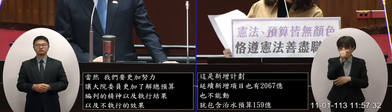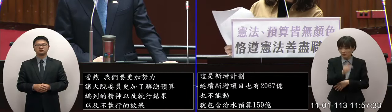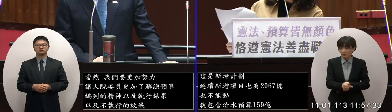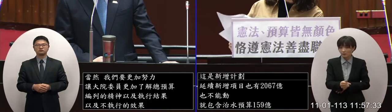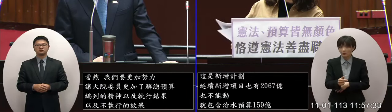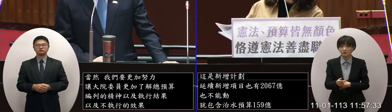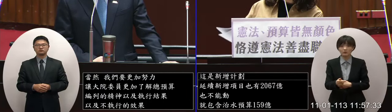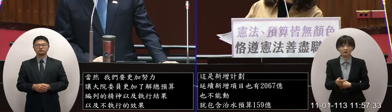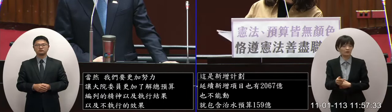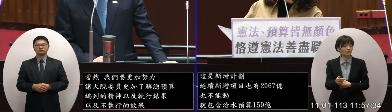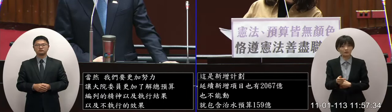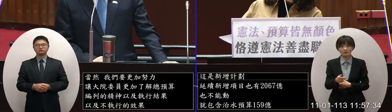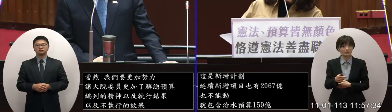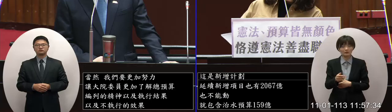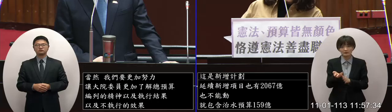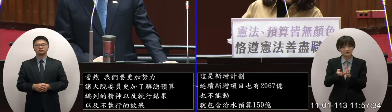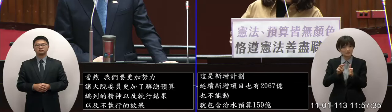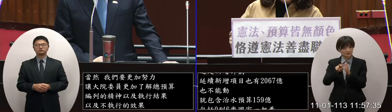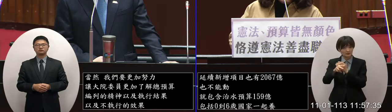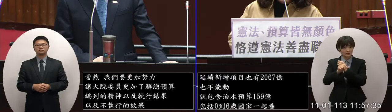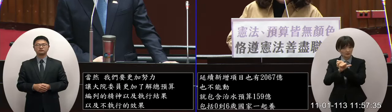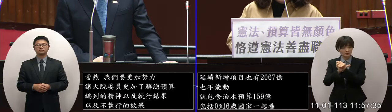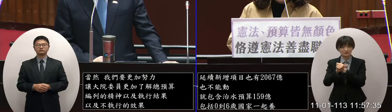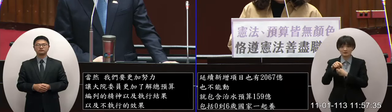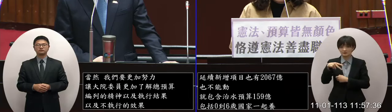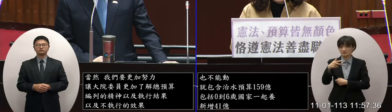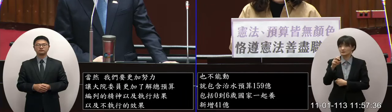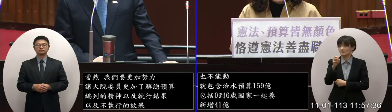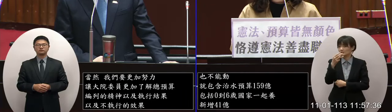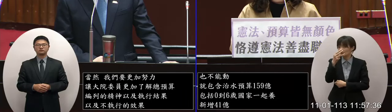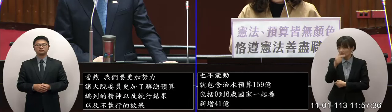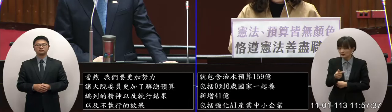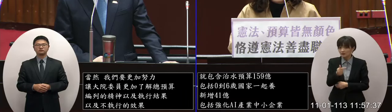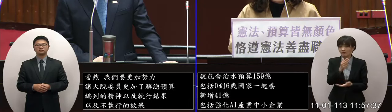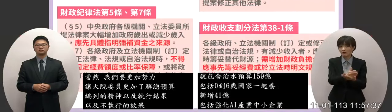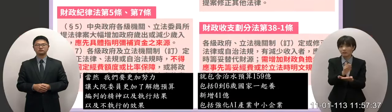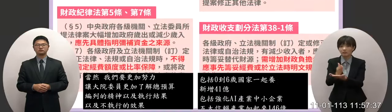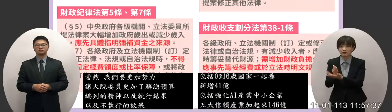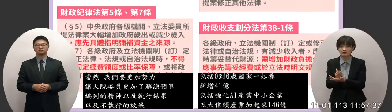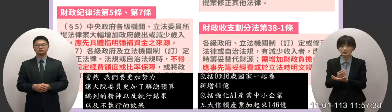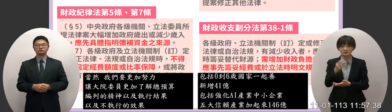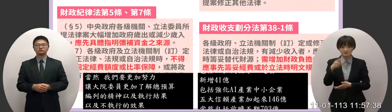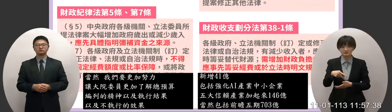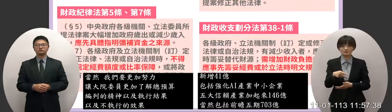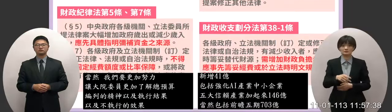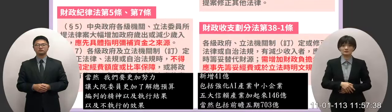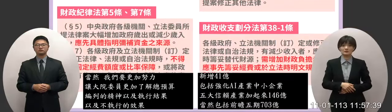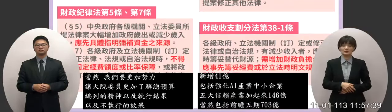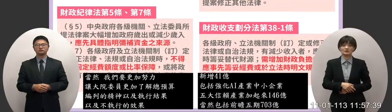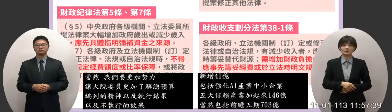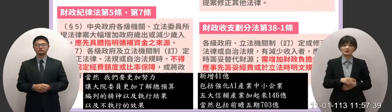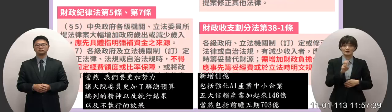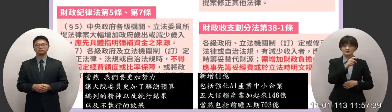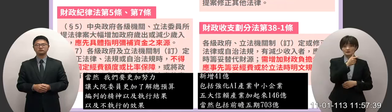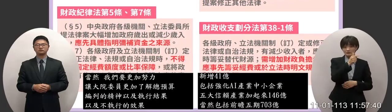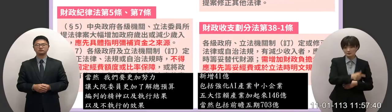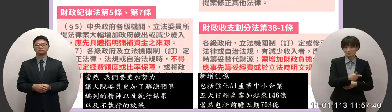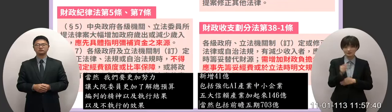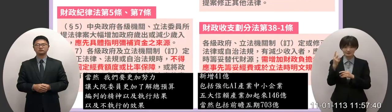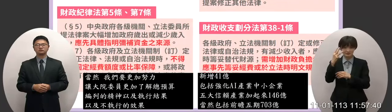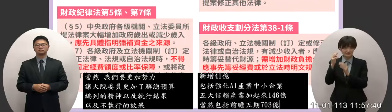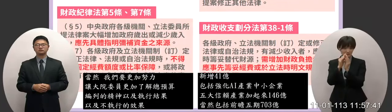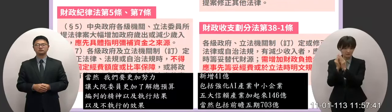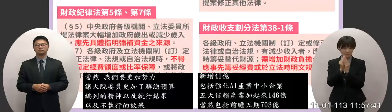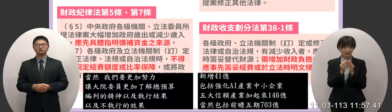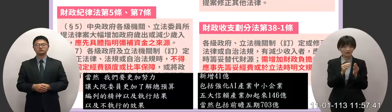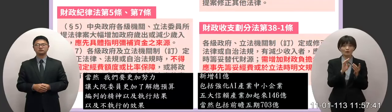703亿。换言之，下一页，26亿的进法补偿来挡3兆的总预算，用50000元民